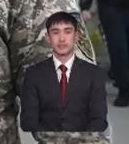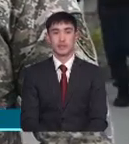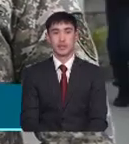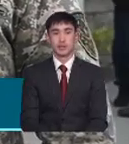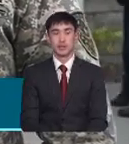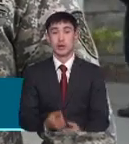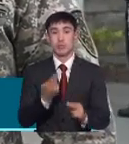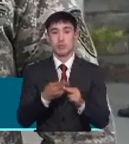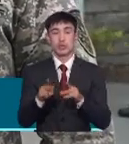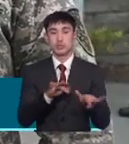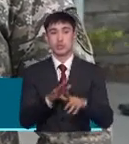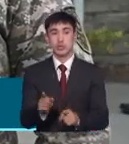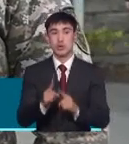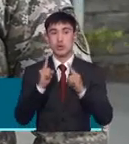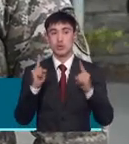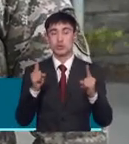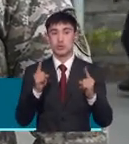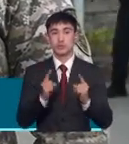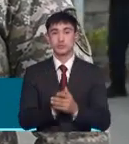Бұл іс-шара үлкен